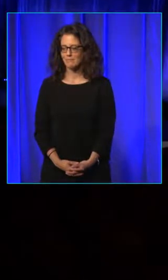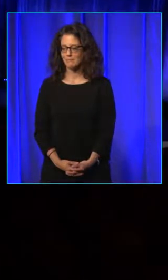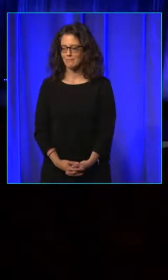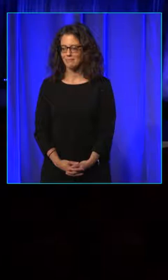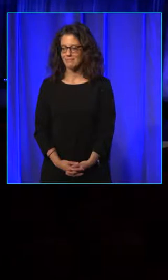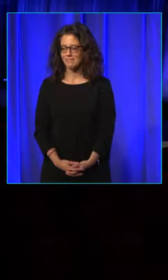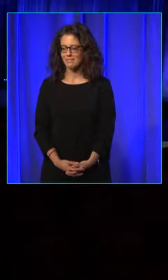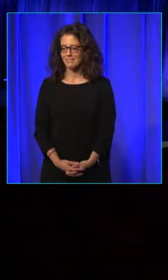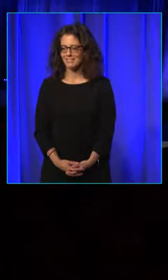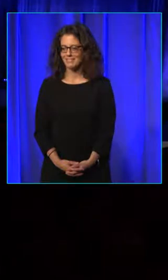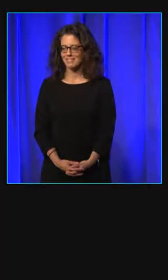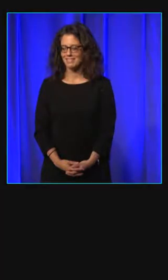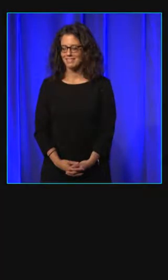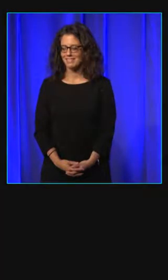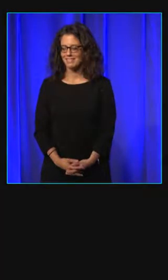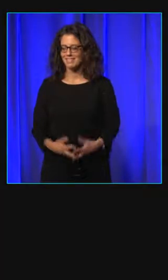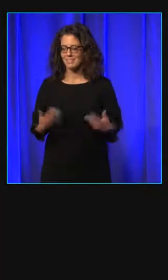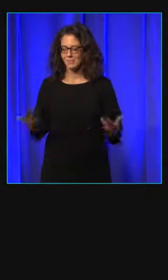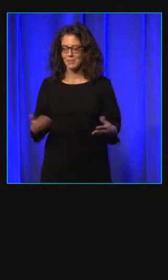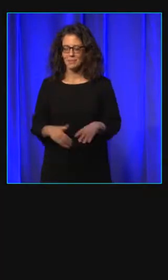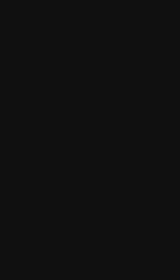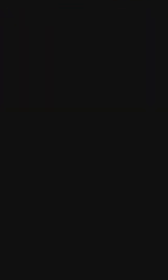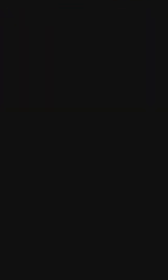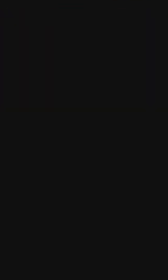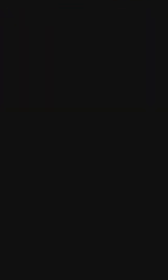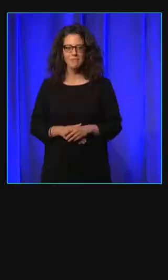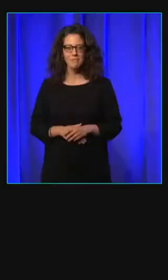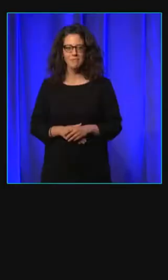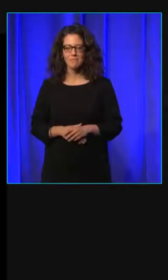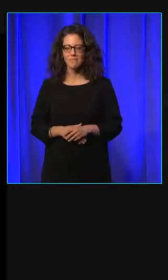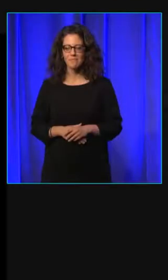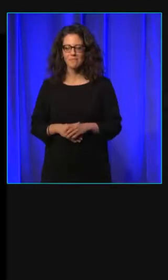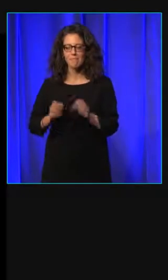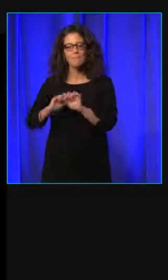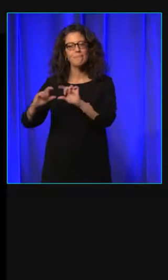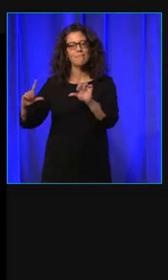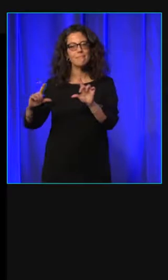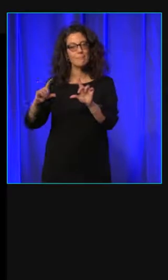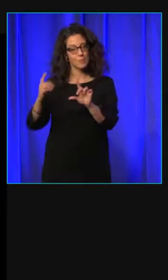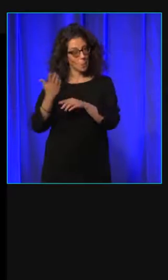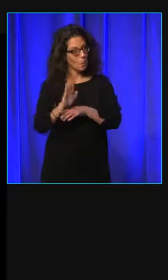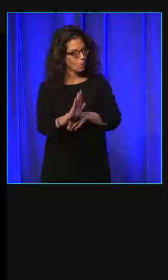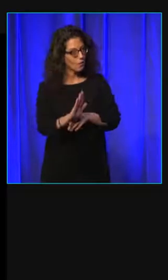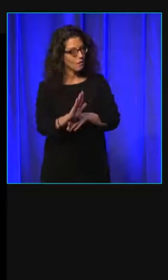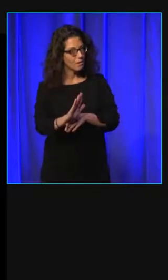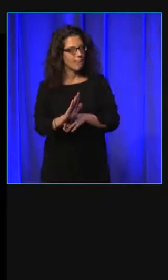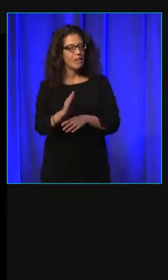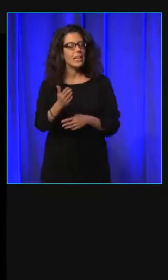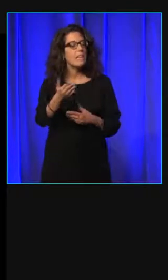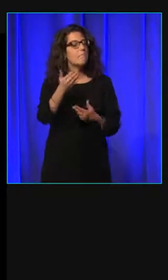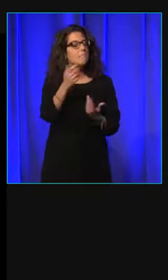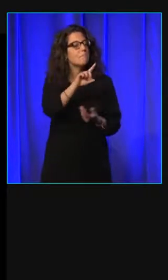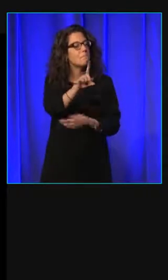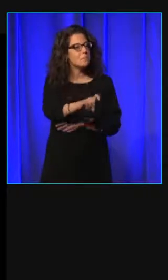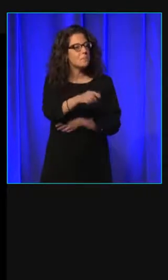Ça arrive, voilà. Je lui montre cette fiche et je vais lui demander, Sophie, est-ce